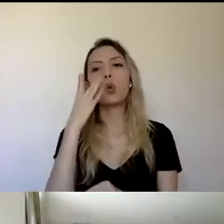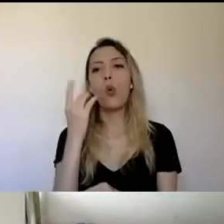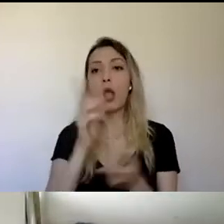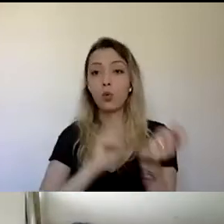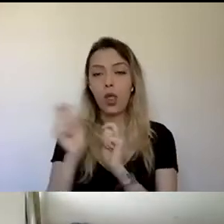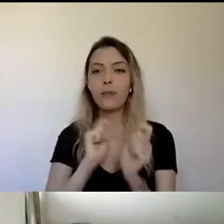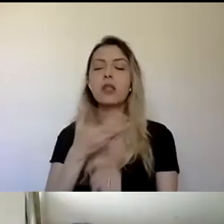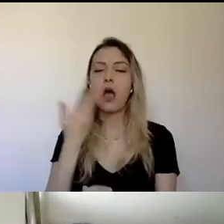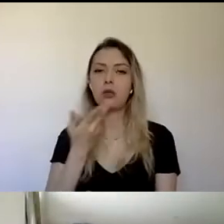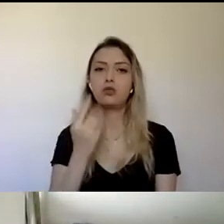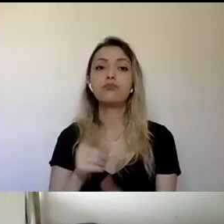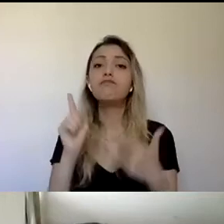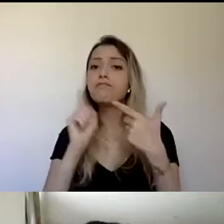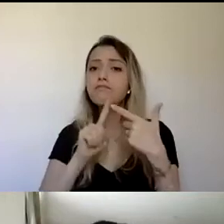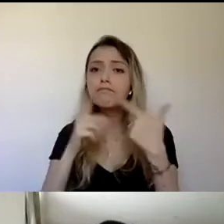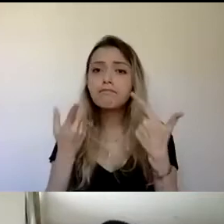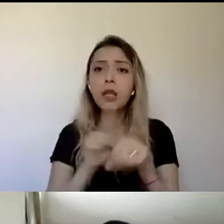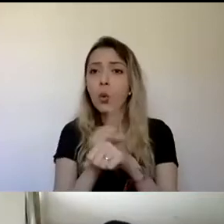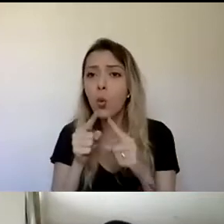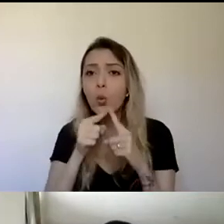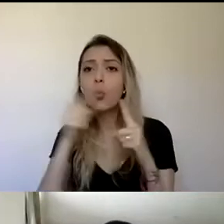İkincisi süreç göstergeleri. Burada da